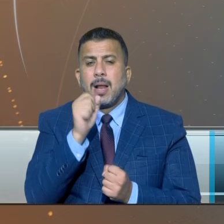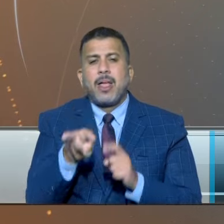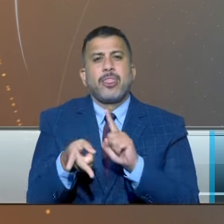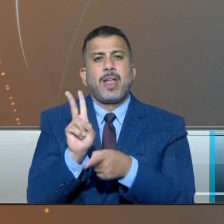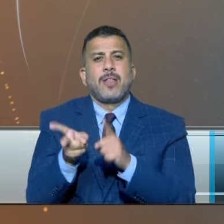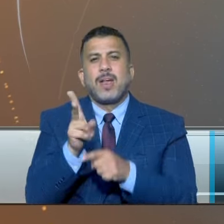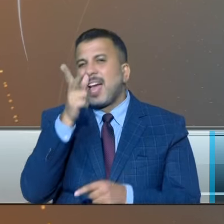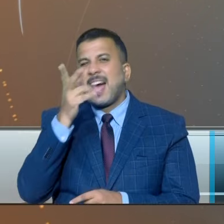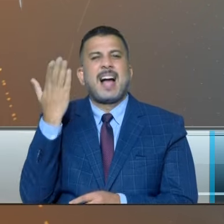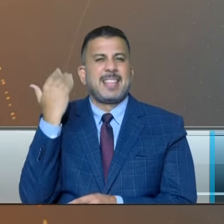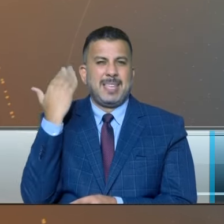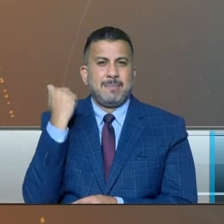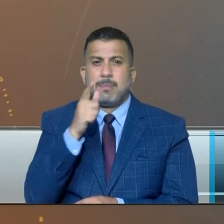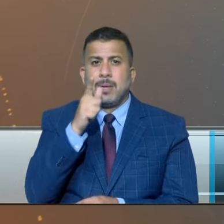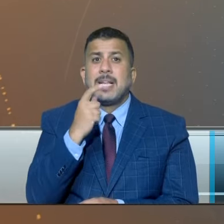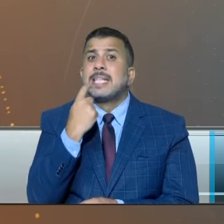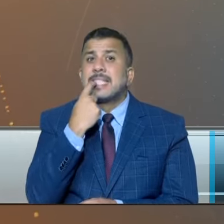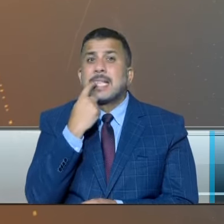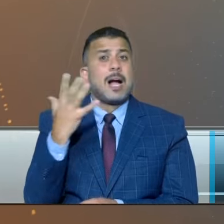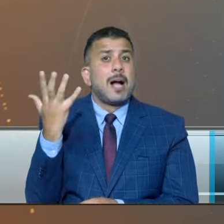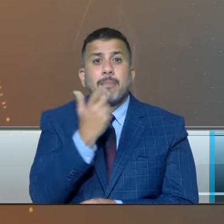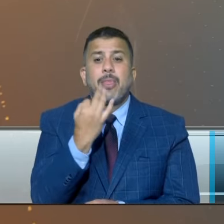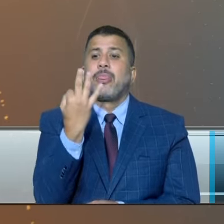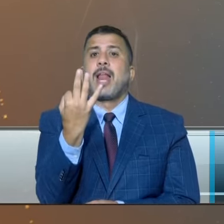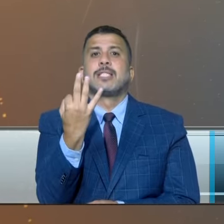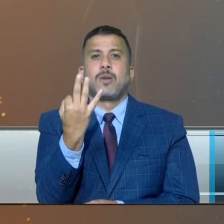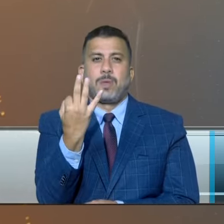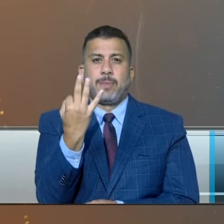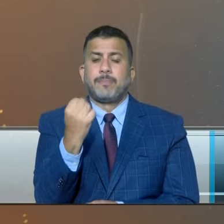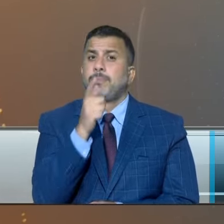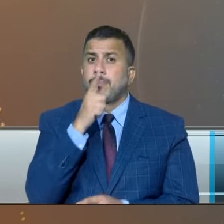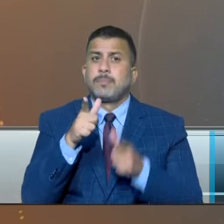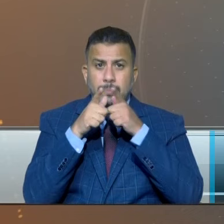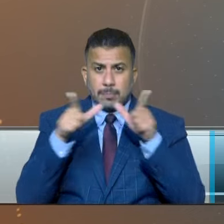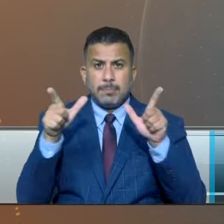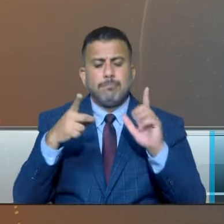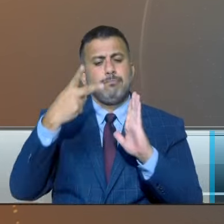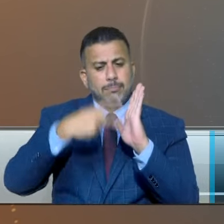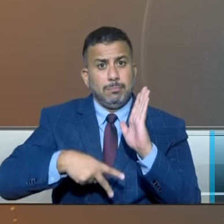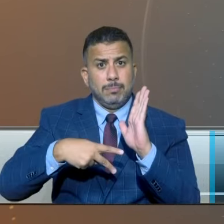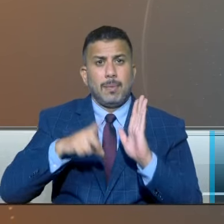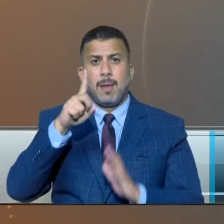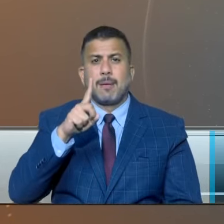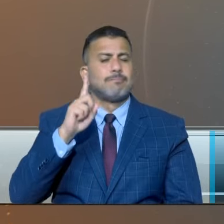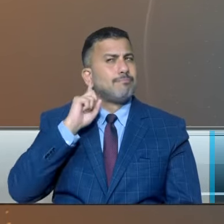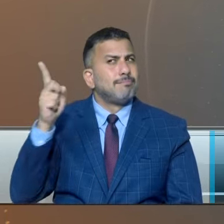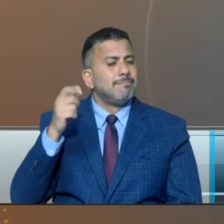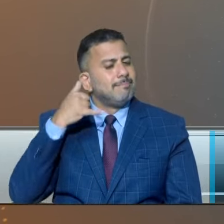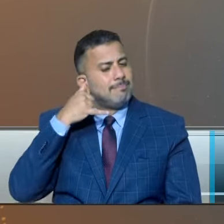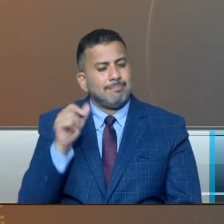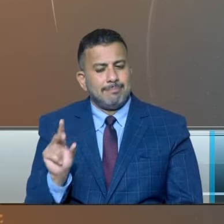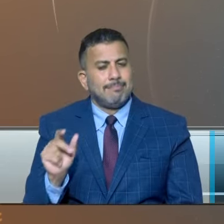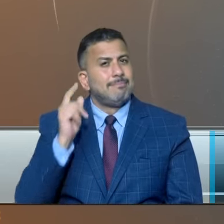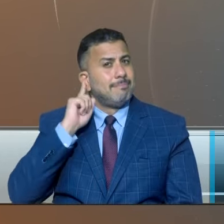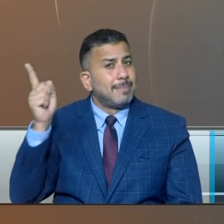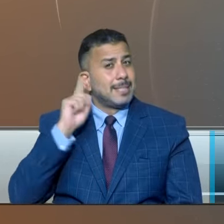الثانويات القديمه التي مضى عليها اكثر من ثلاث سنوات اعلن عن اعتماد سموه في برنامج الخط المباشر